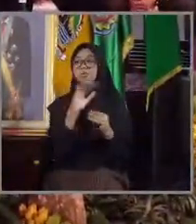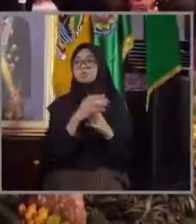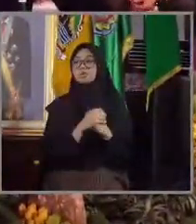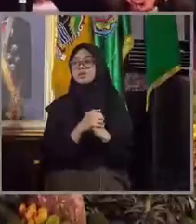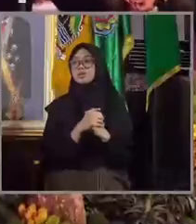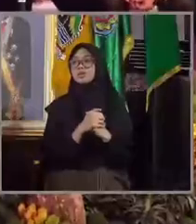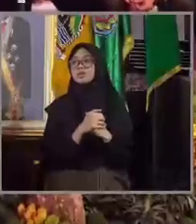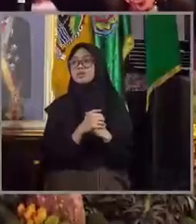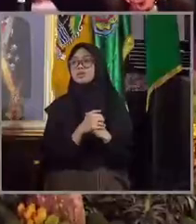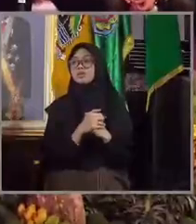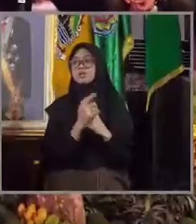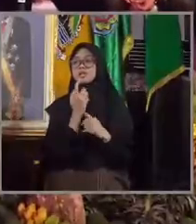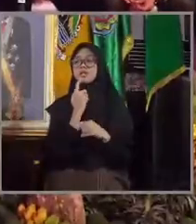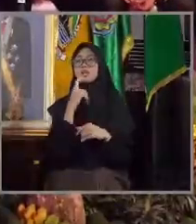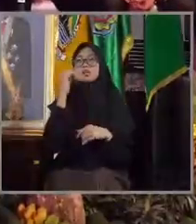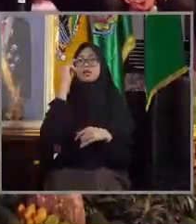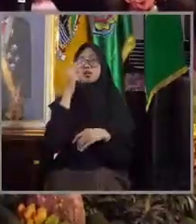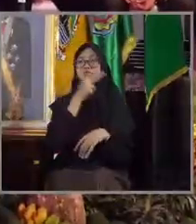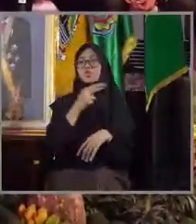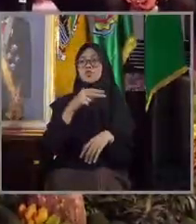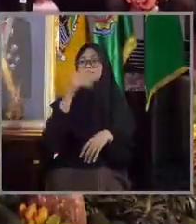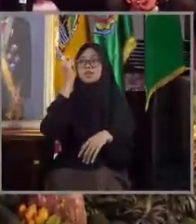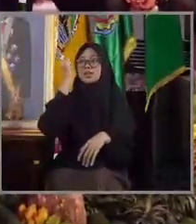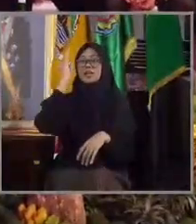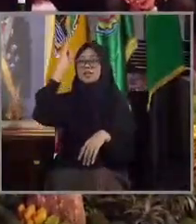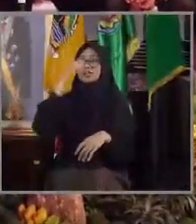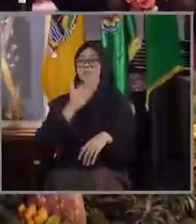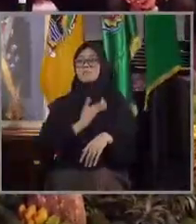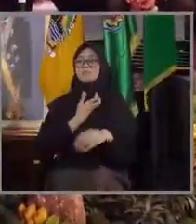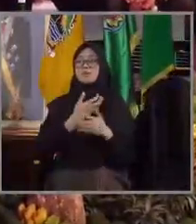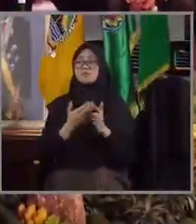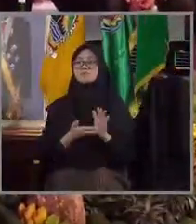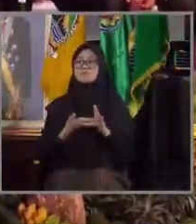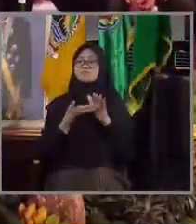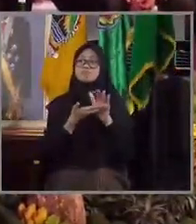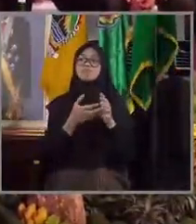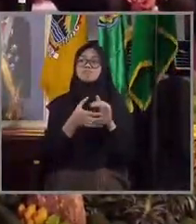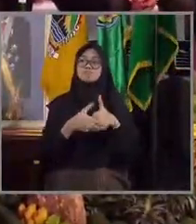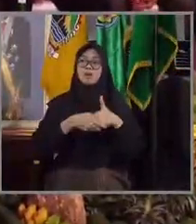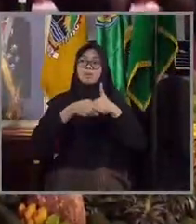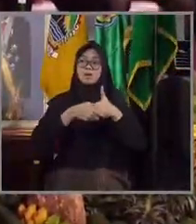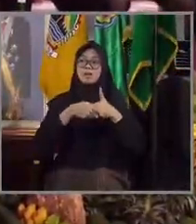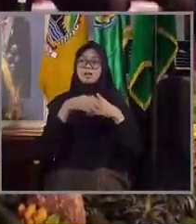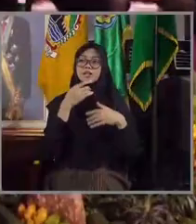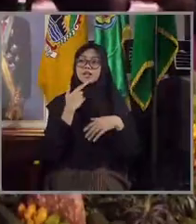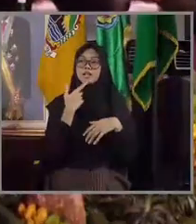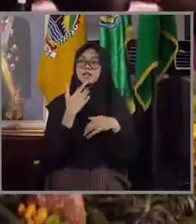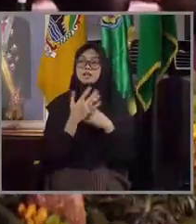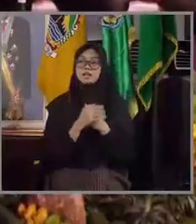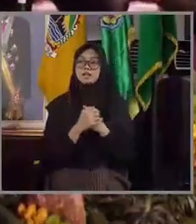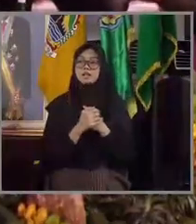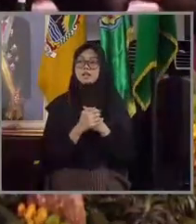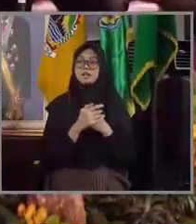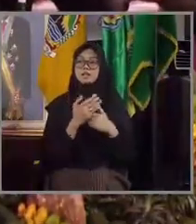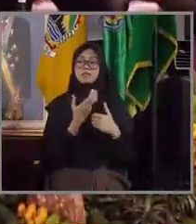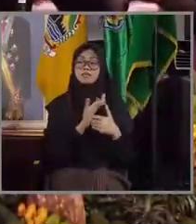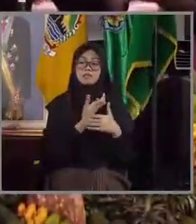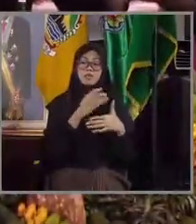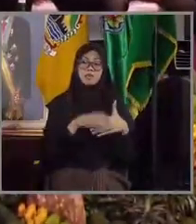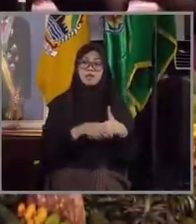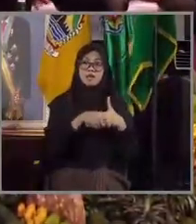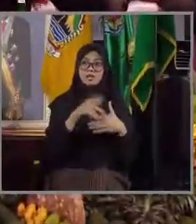City Network Saya akan memaparkan sedikit tentang apa yang kami kerjakan tapi sebelumnya saya Perkenalkan diri saya Adin